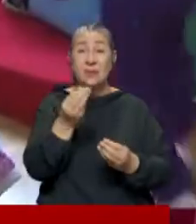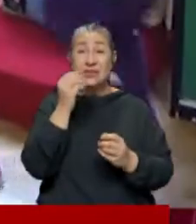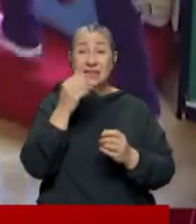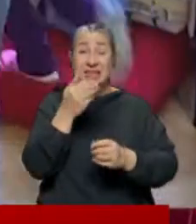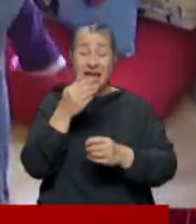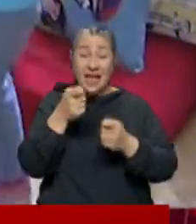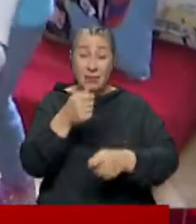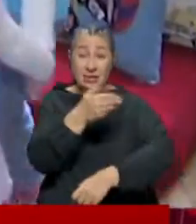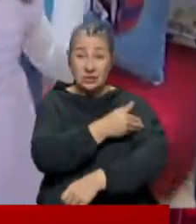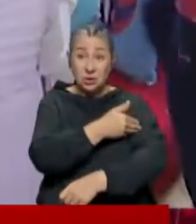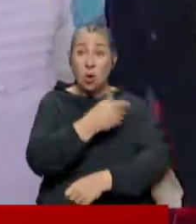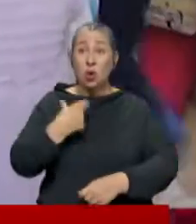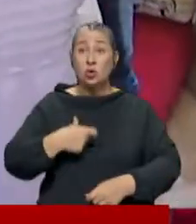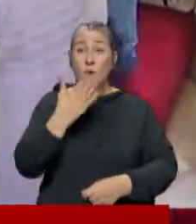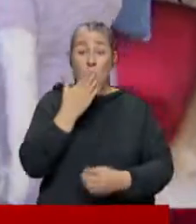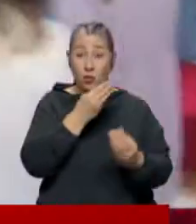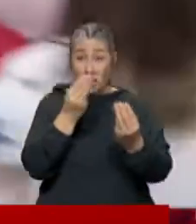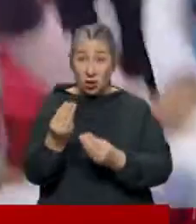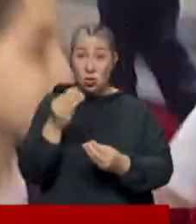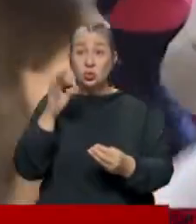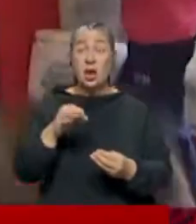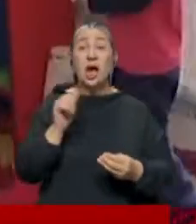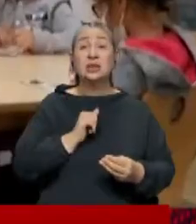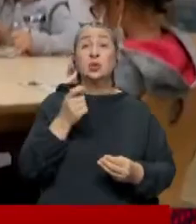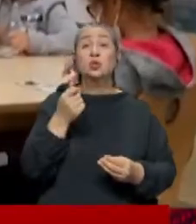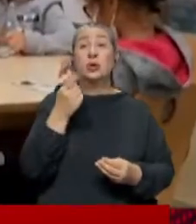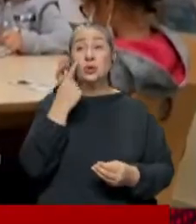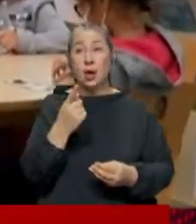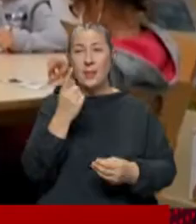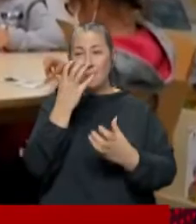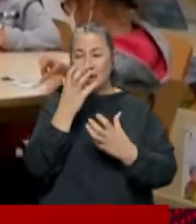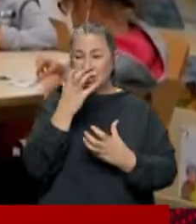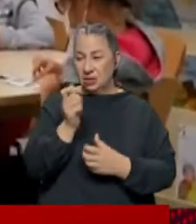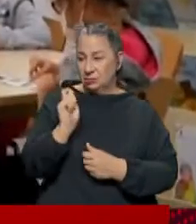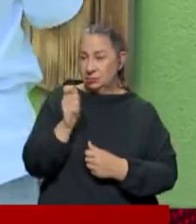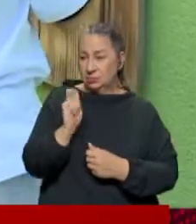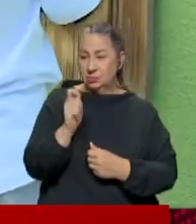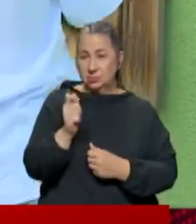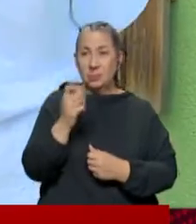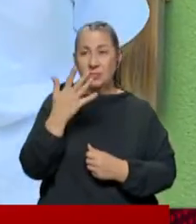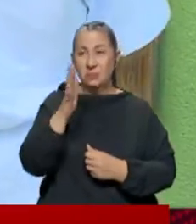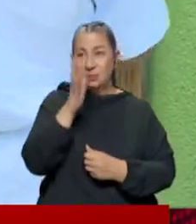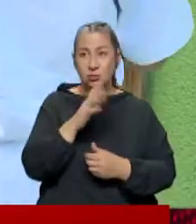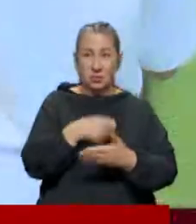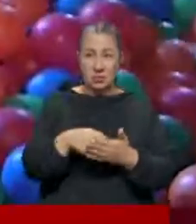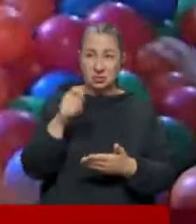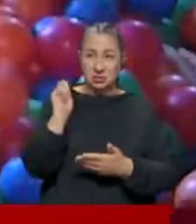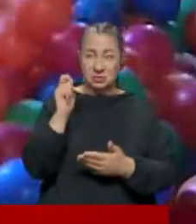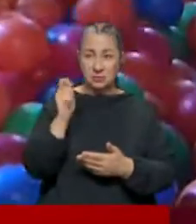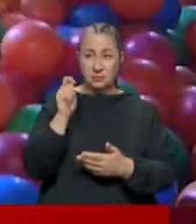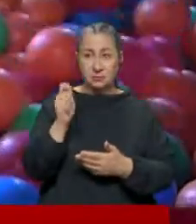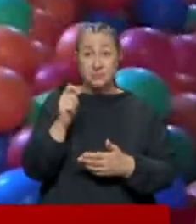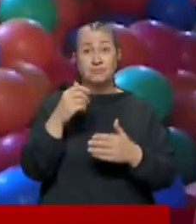eğitim izni hizmetini özel okullar sağlıyor. Şu anda asgari ücret üzerinden bir bakıcıya 5500 lira, 6000 lira bir